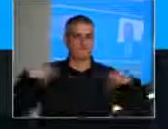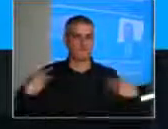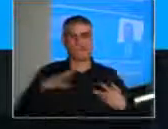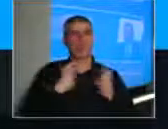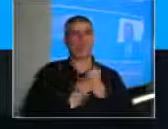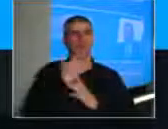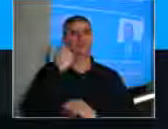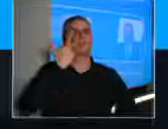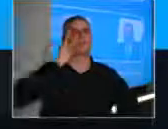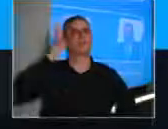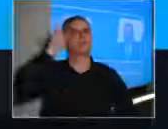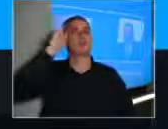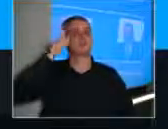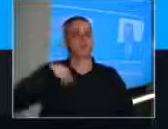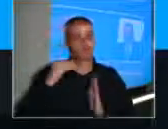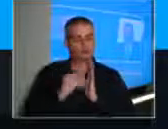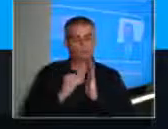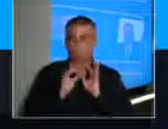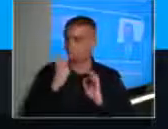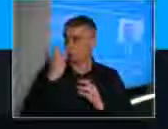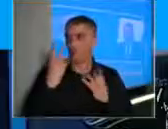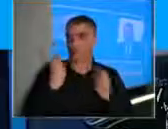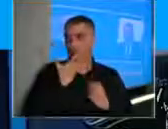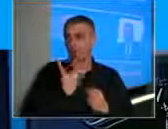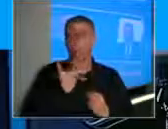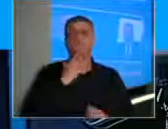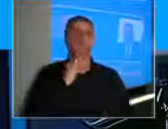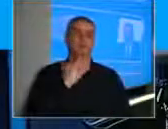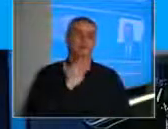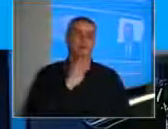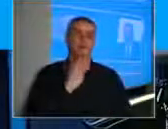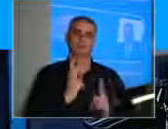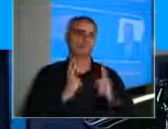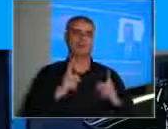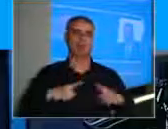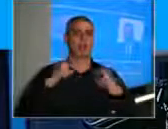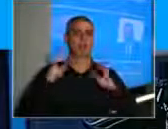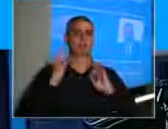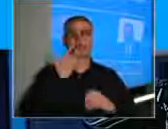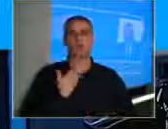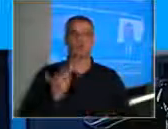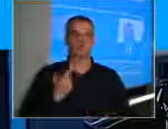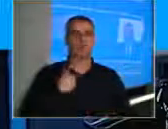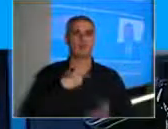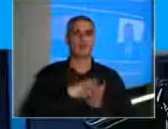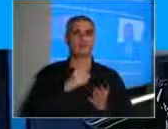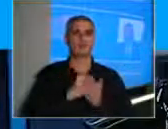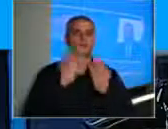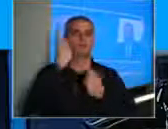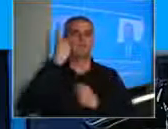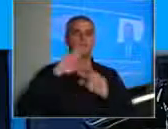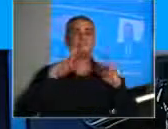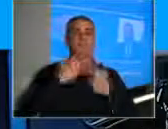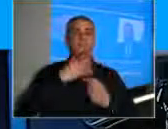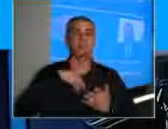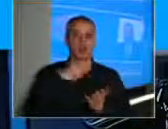הקים אותו לפני 35 שנה, מתוך צורך אמיתי. רואים הרבה את הרב עובדיה יוסף. כן, כן, זה המפעל החיים של הרב, אנחנו נמשיך אותו בעזרת השם, הציבור